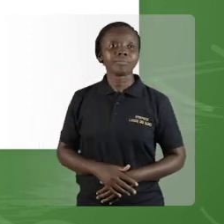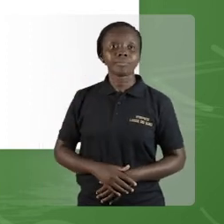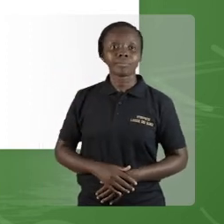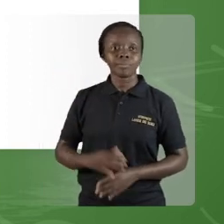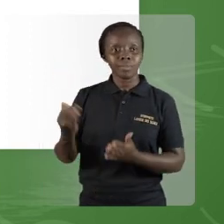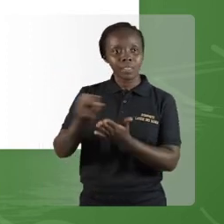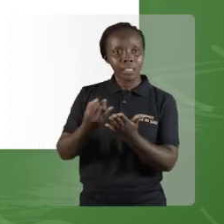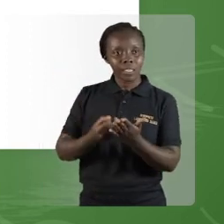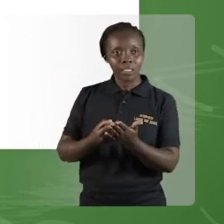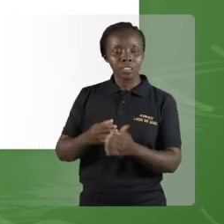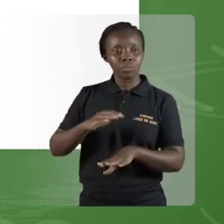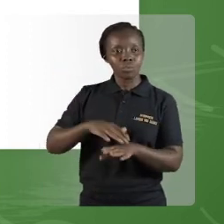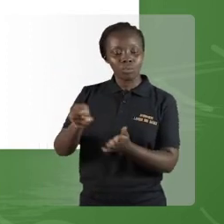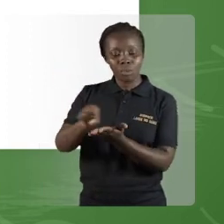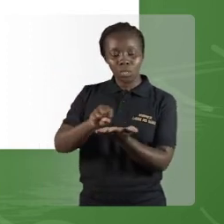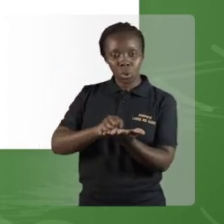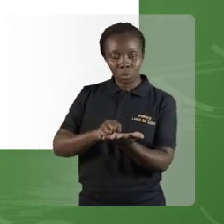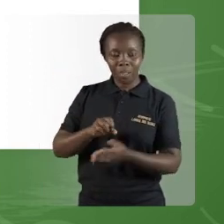Représente-les sur un schéma.